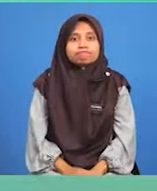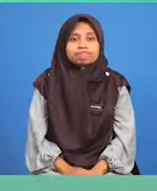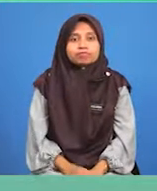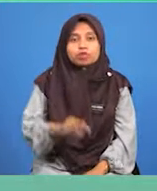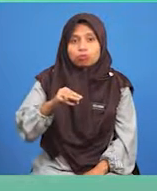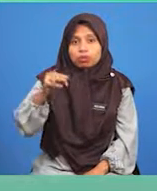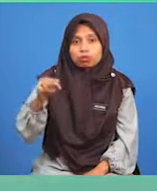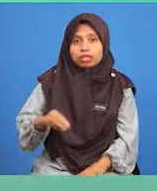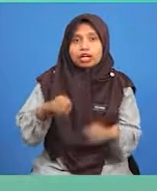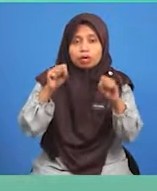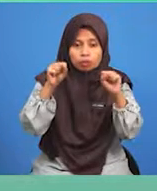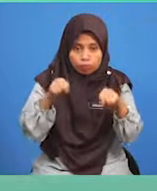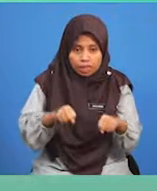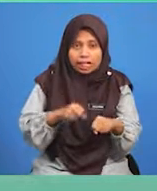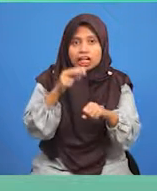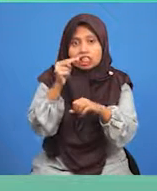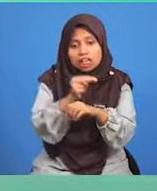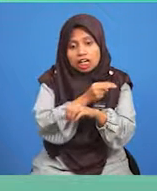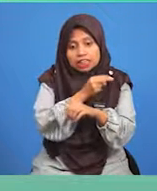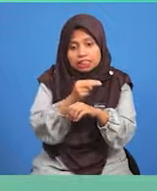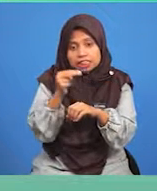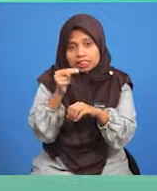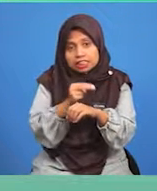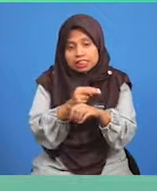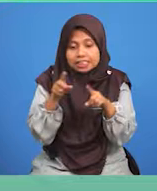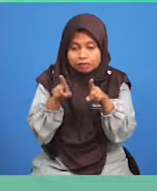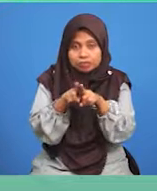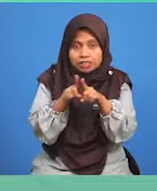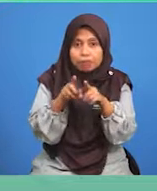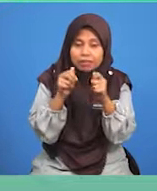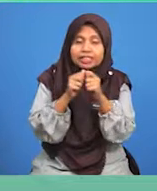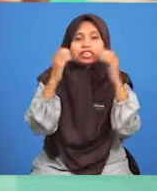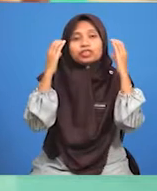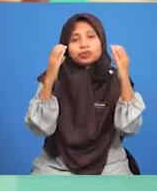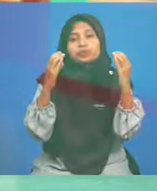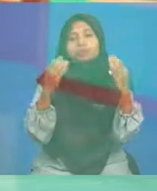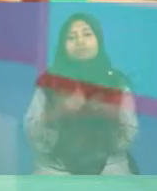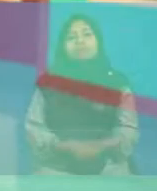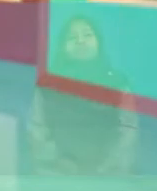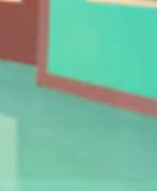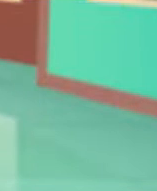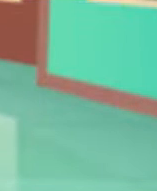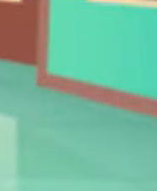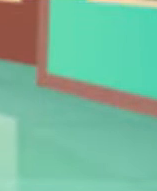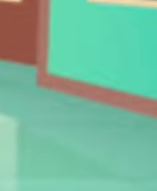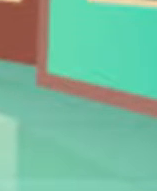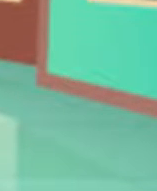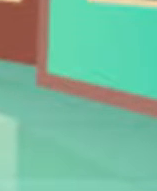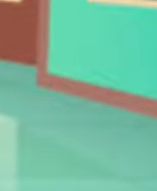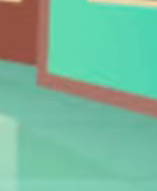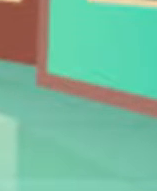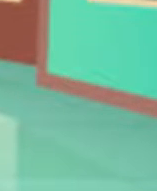murid-murid boleh menyanyikan lagu bersama-sama Cikgu ya kau